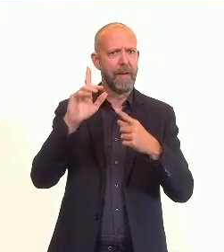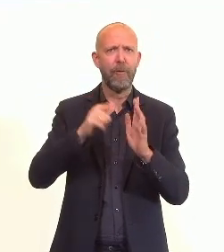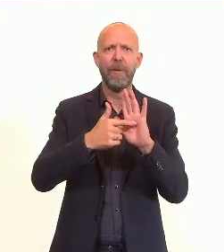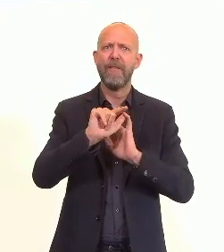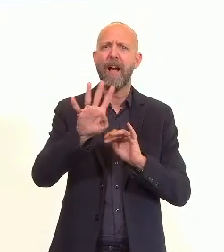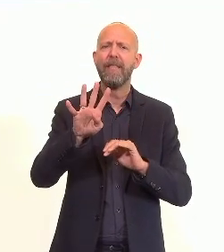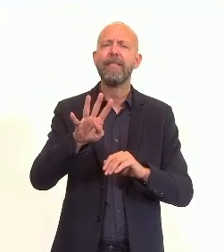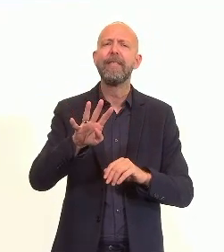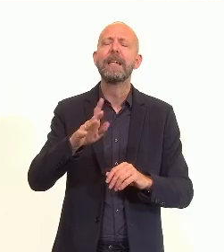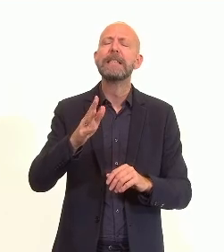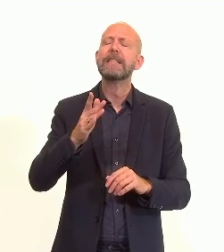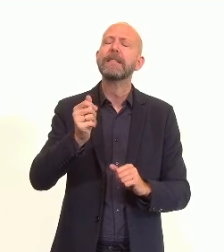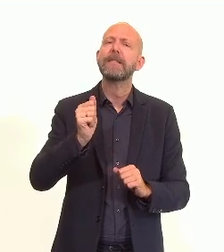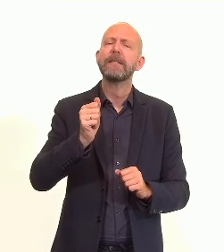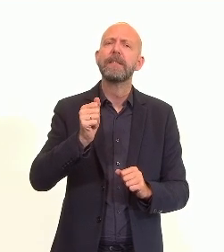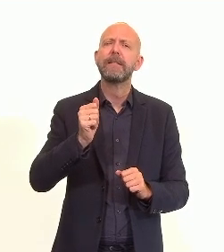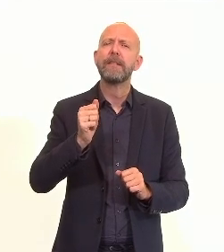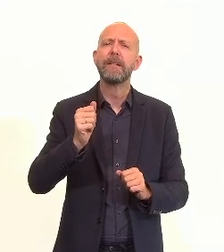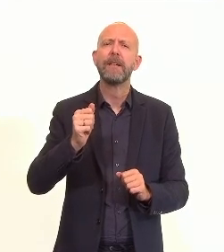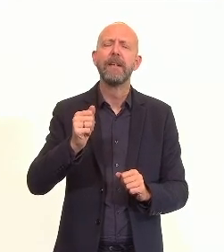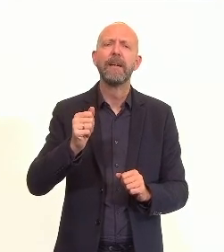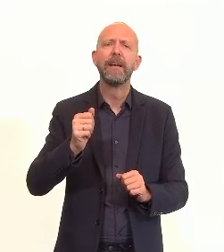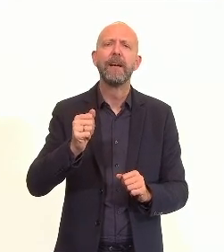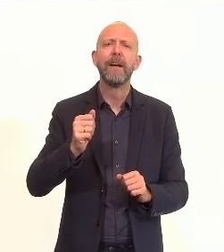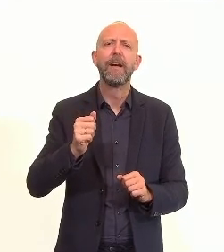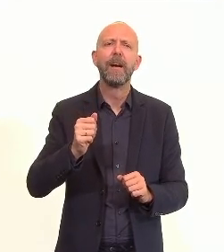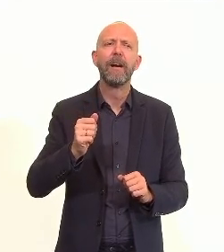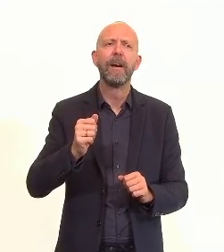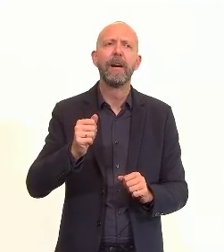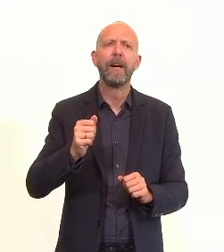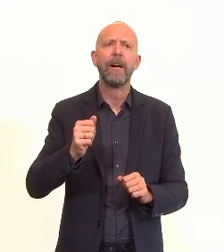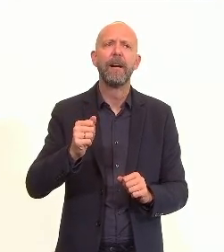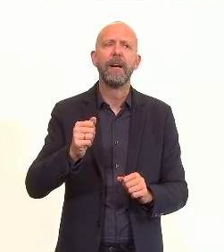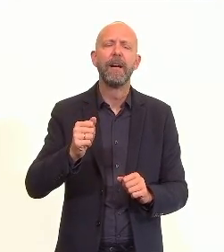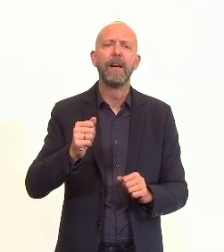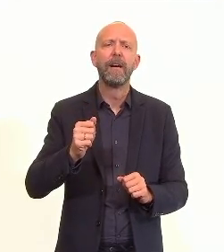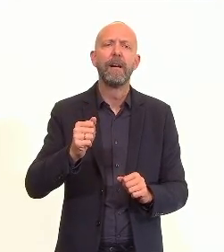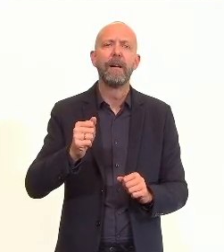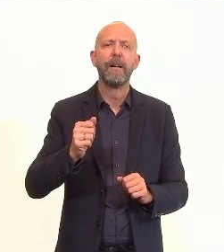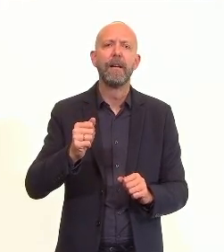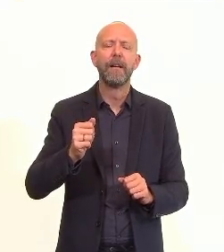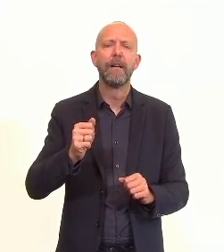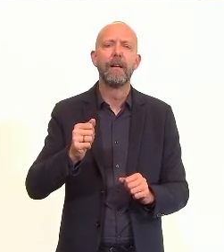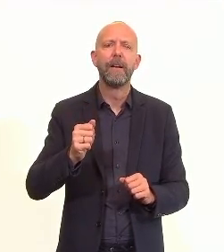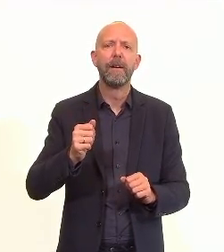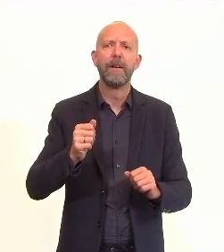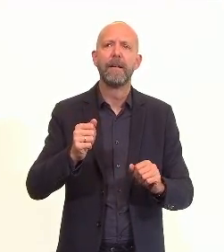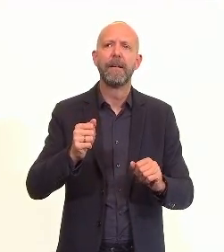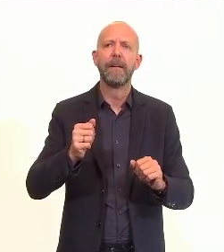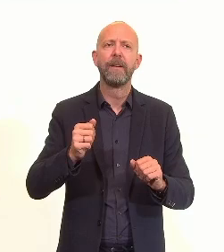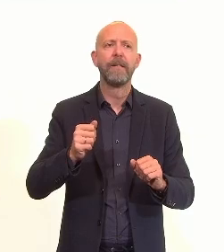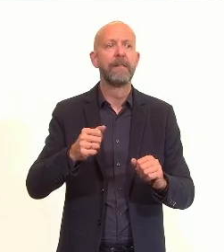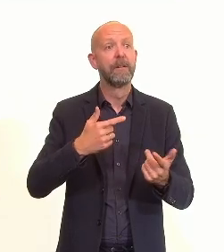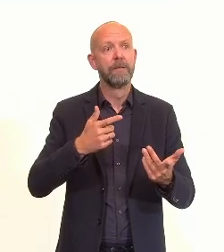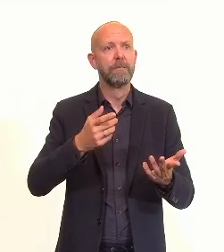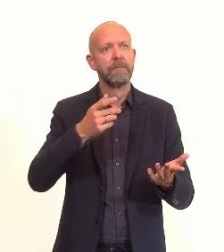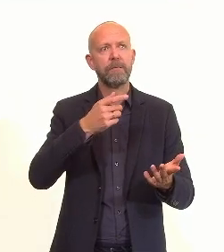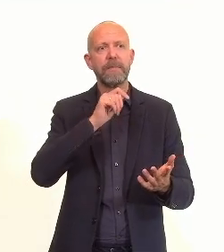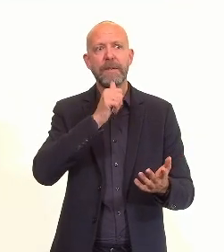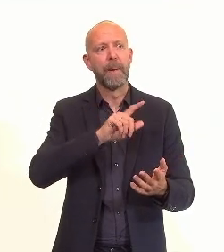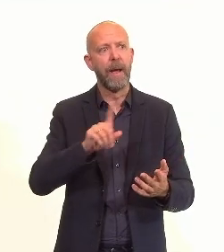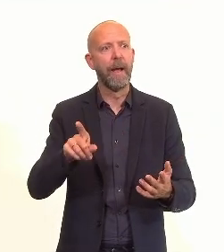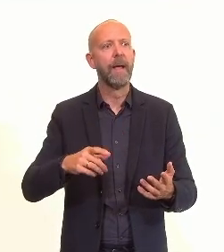c'est vivre heureux. Vivre heureux, être acteur de sa vie. Voilà, Ah. ce qui n'est pas rien.